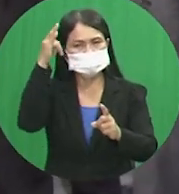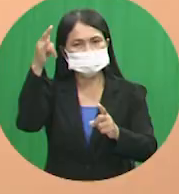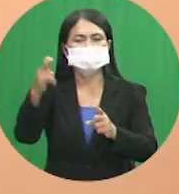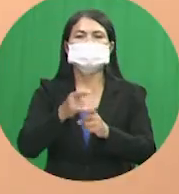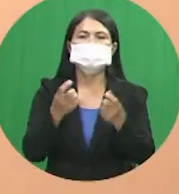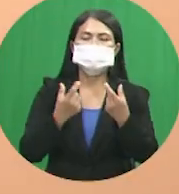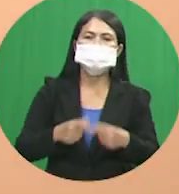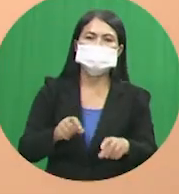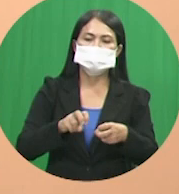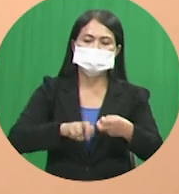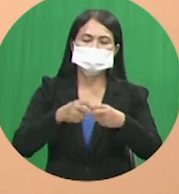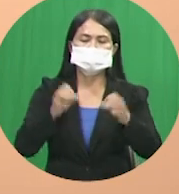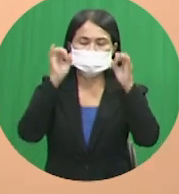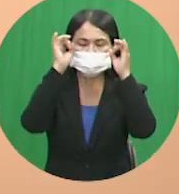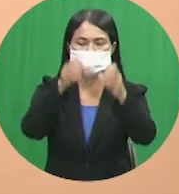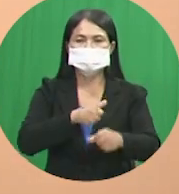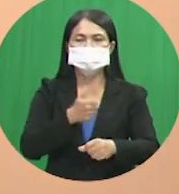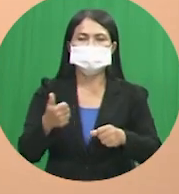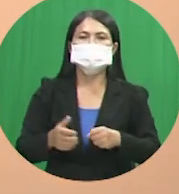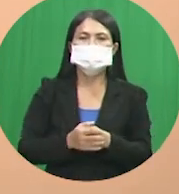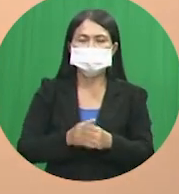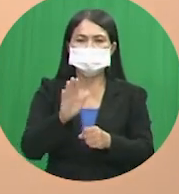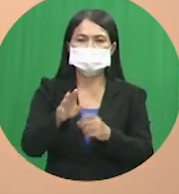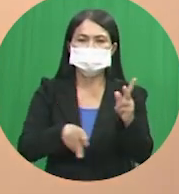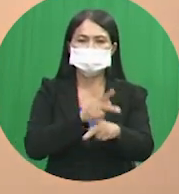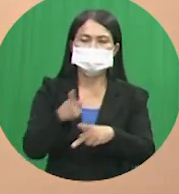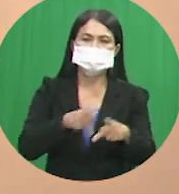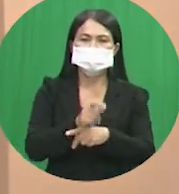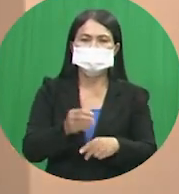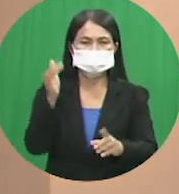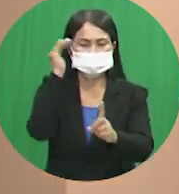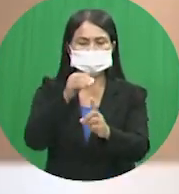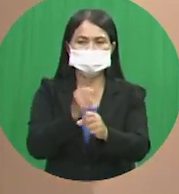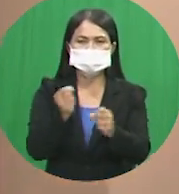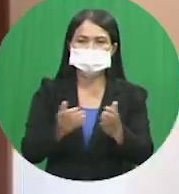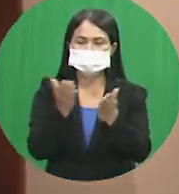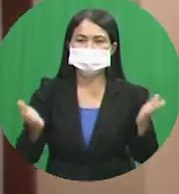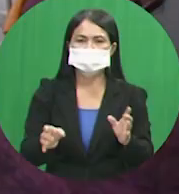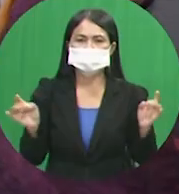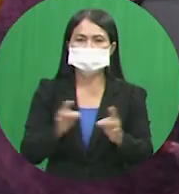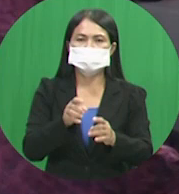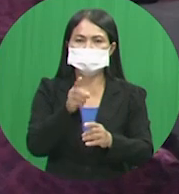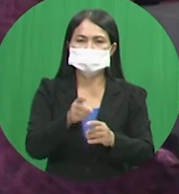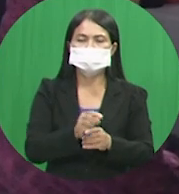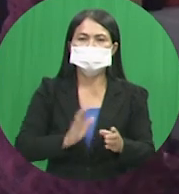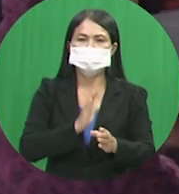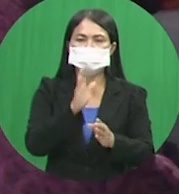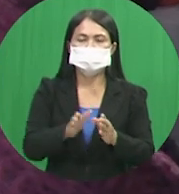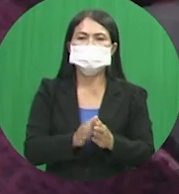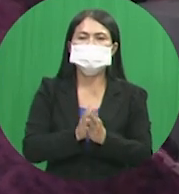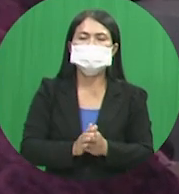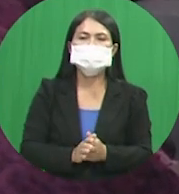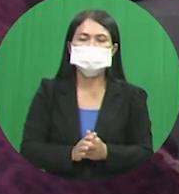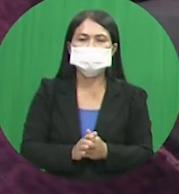ងដោះស្រាយរាល់បញ្ហាប្រឈមនានារបស់ប្រជាពលរដ្ឋសម្ដេចធ្វើយ៉ាងណាឲ្យពួកគាត់មានសេចក្តីសុខសុភមង្គ